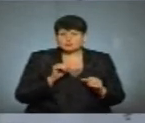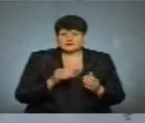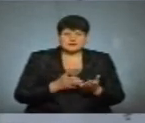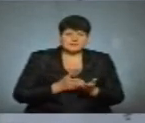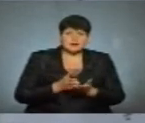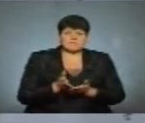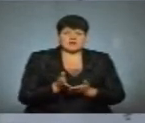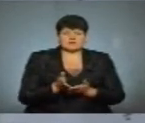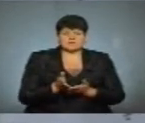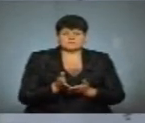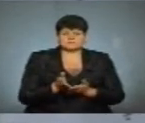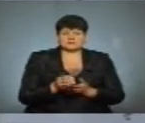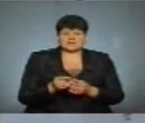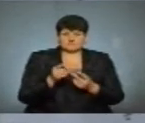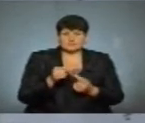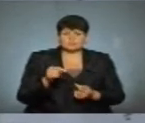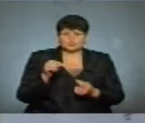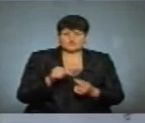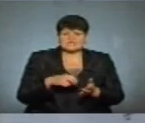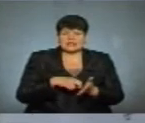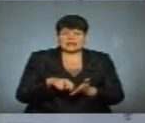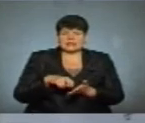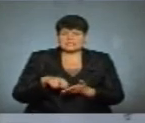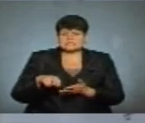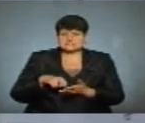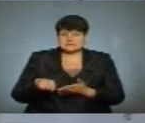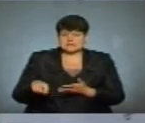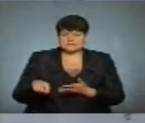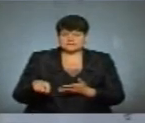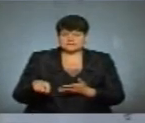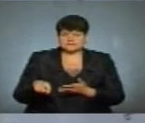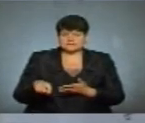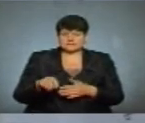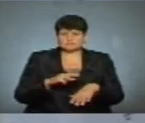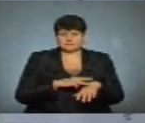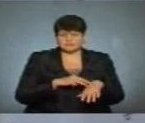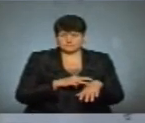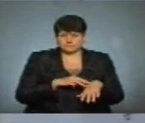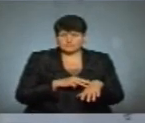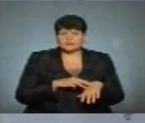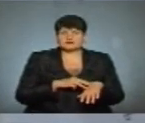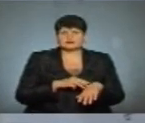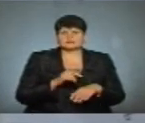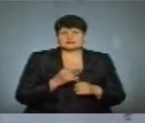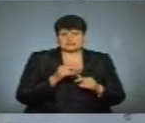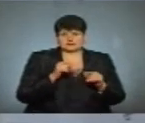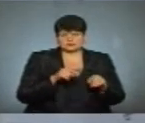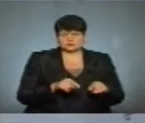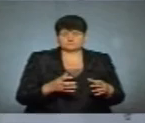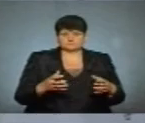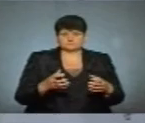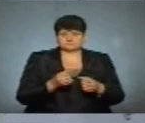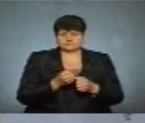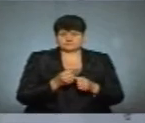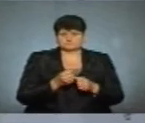направлено відповідні листи для до правоохоронних органів для вжиття відповідних